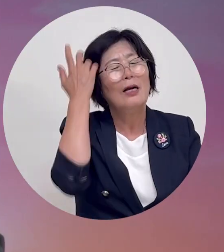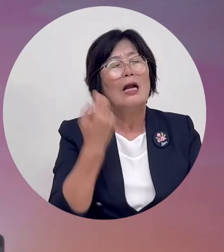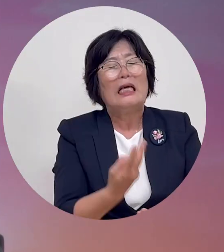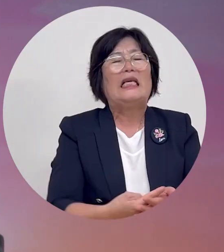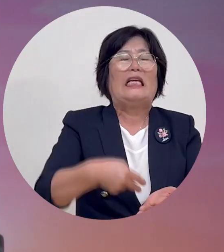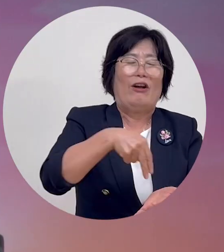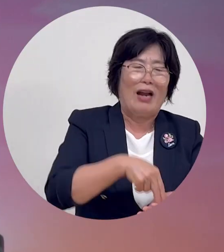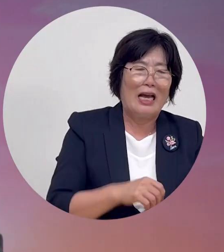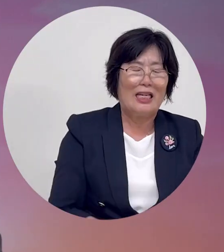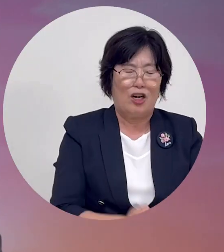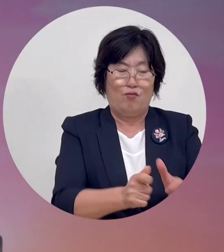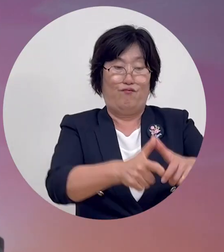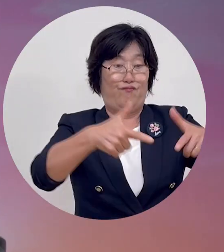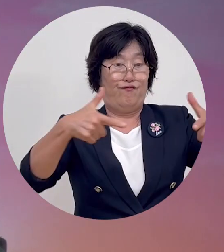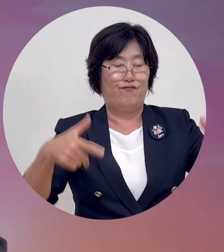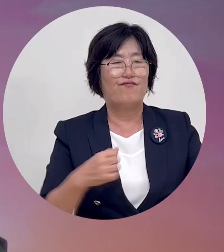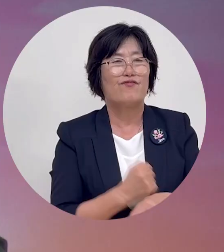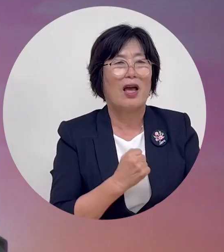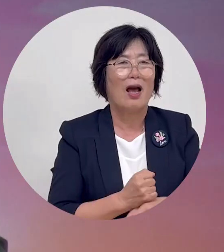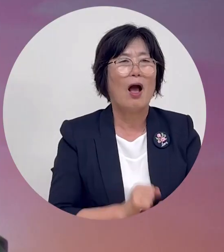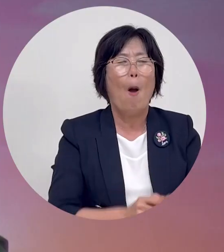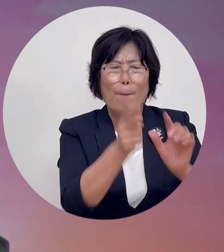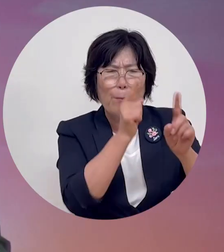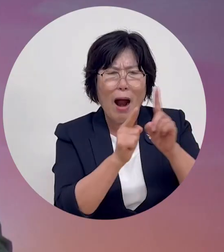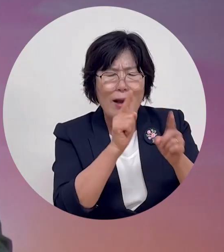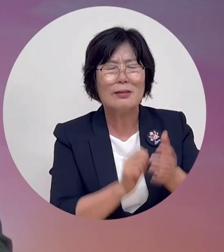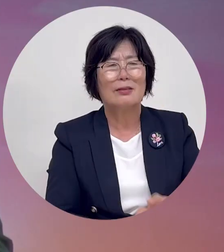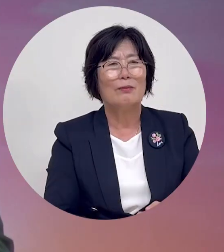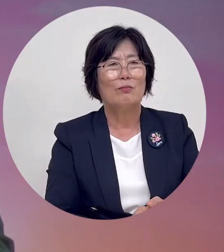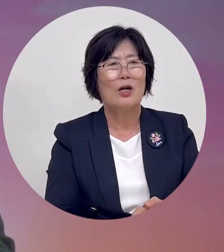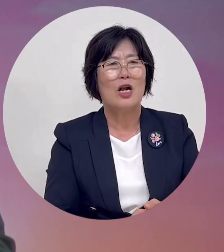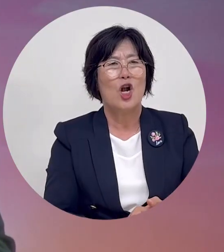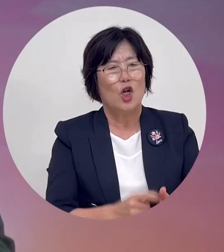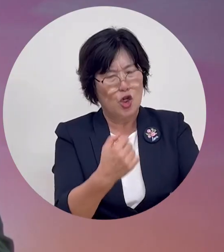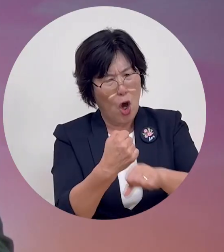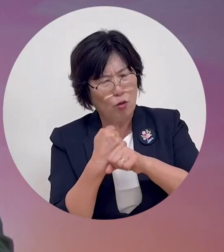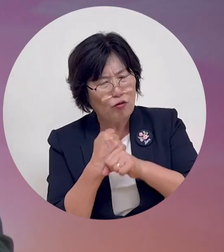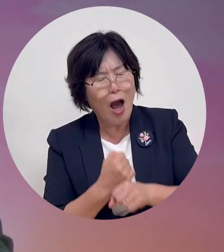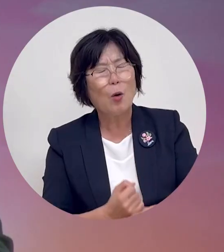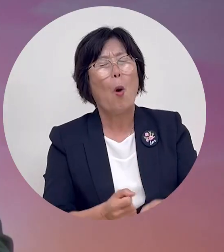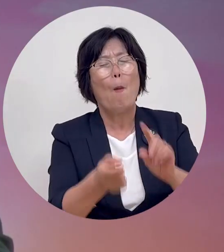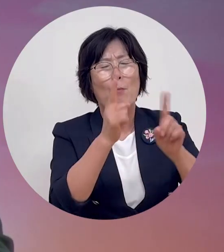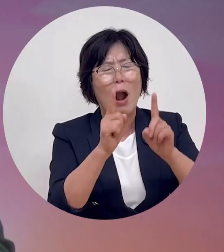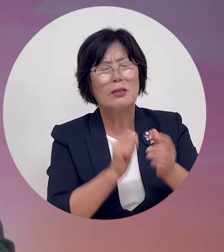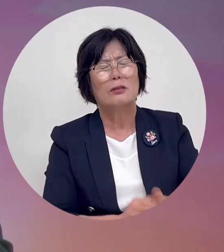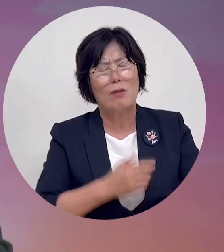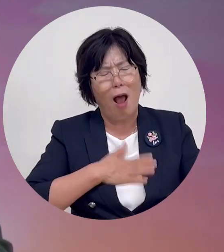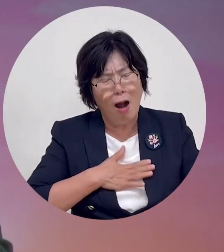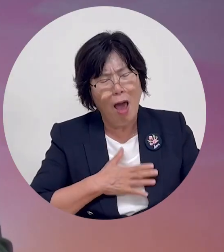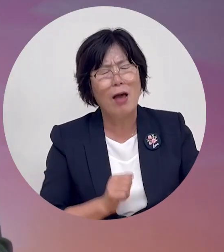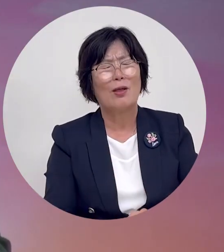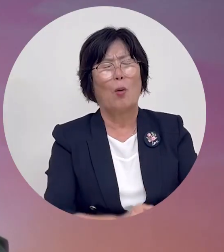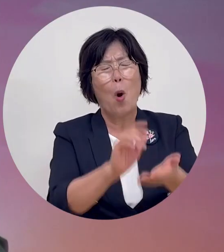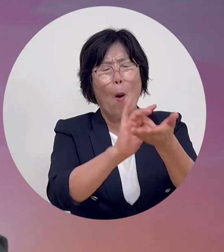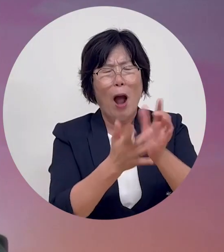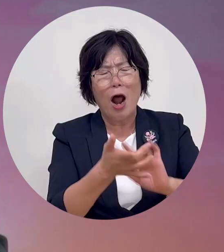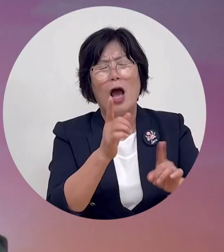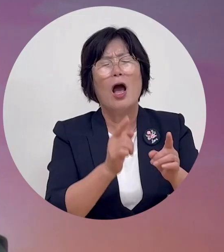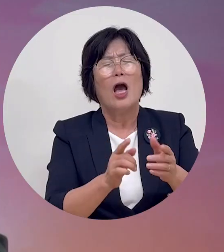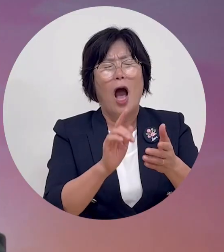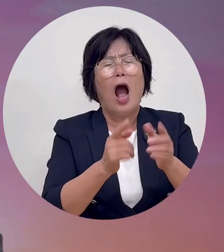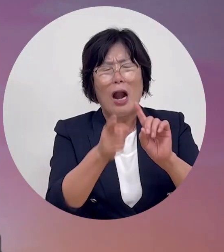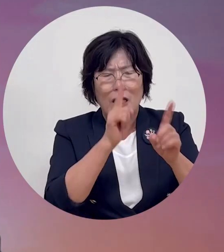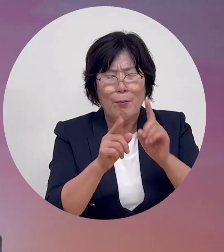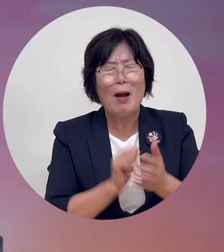위해서 부흥회를 했어요. 말씀 사경회를 했어요. 말씀, 하나님의 말씀을 알아야 한다고 하나님의 말씀을 사경회를